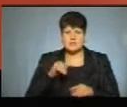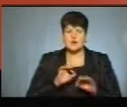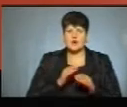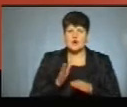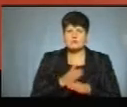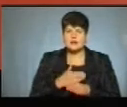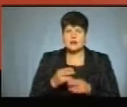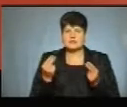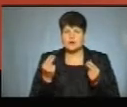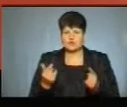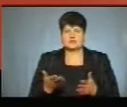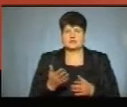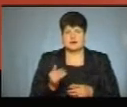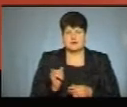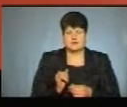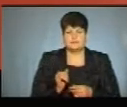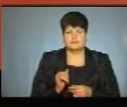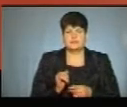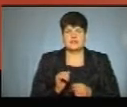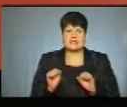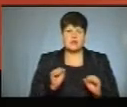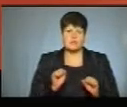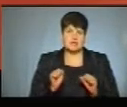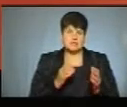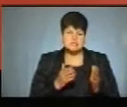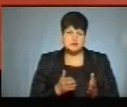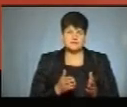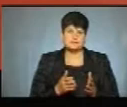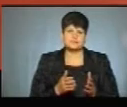і ними якось керуватись. Того